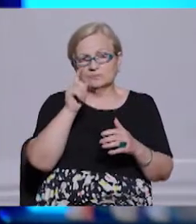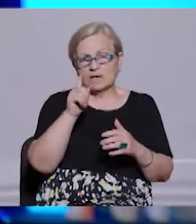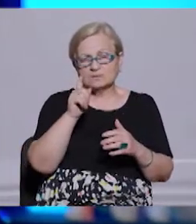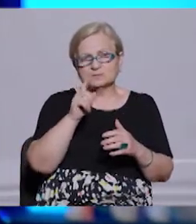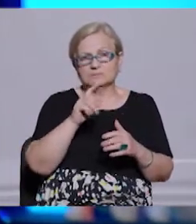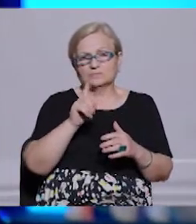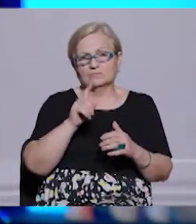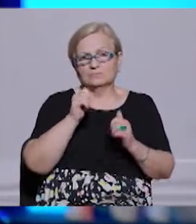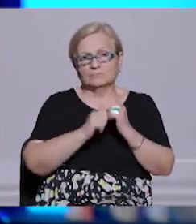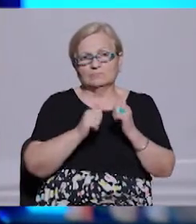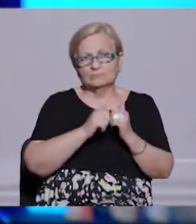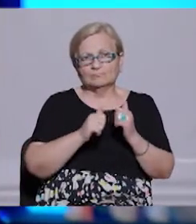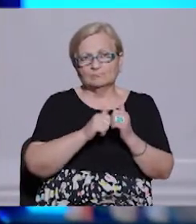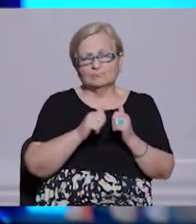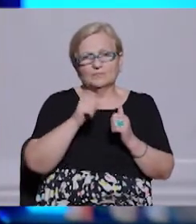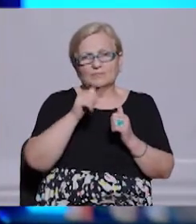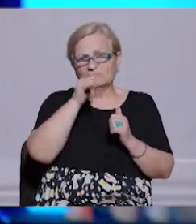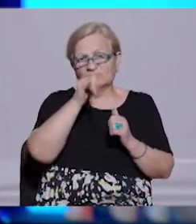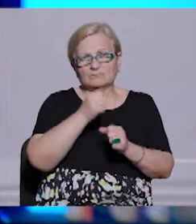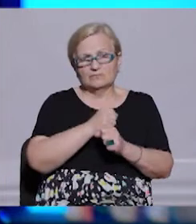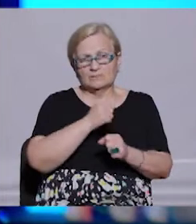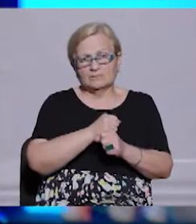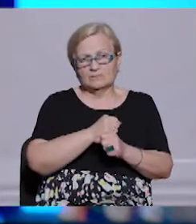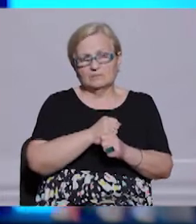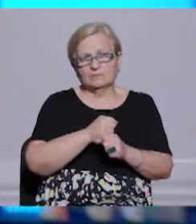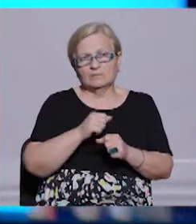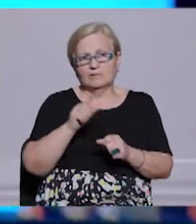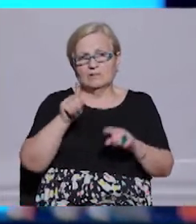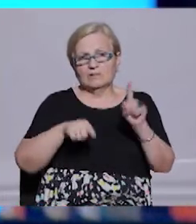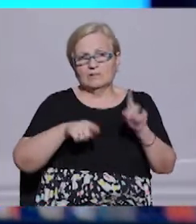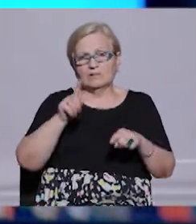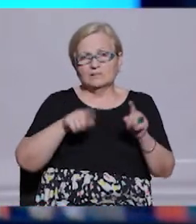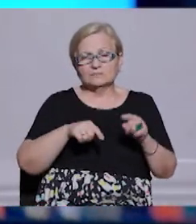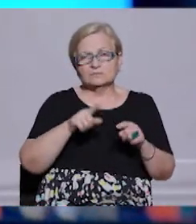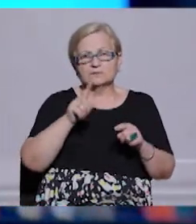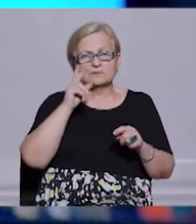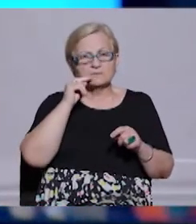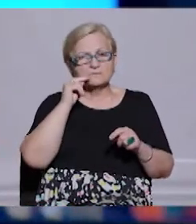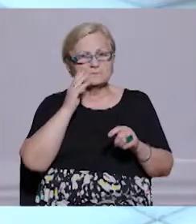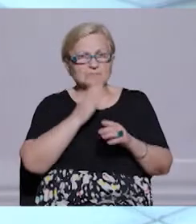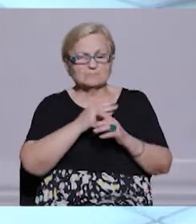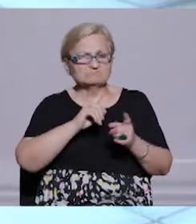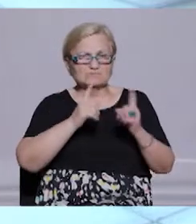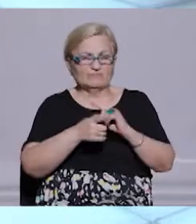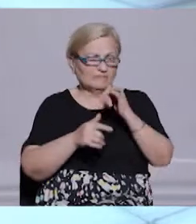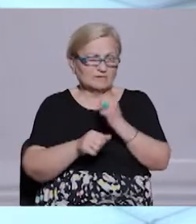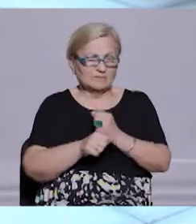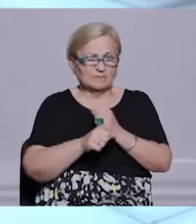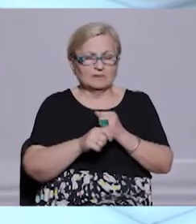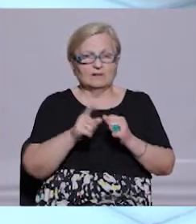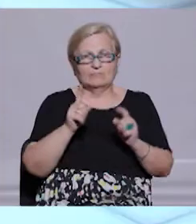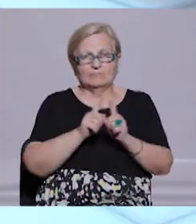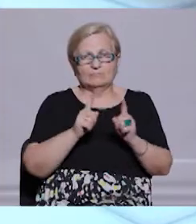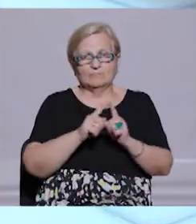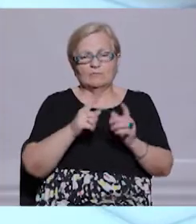ჩავწეროთ პროცენტი. ყოველთვის ვერ ხდება ამის წარმოდგენა, ხანდახან ნიშნულში გვაქვს ისეთი რიცხვები, რომ ვერ წარმოვადგენთ, ამიტომ ძალიან